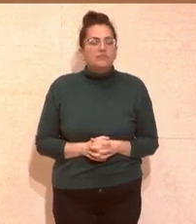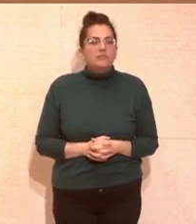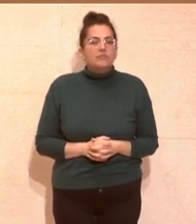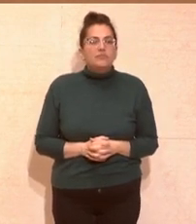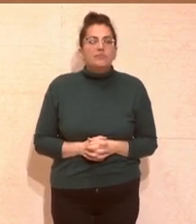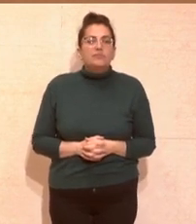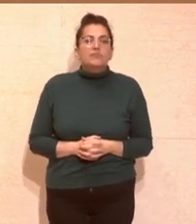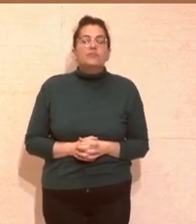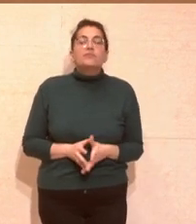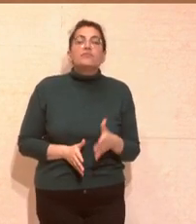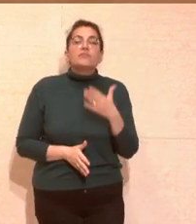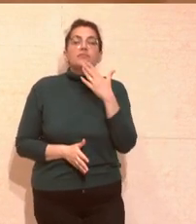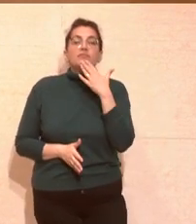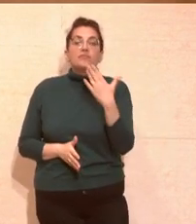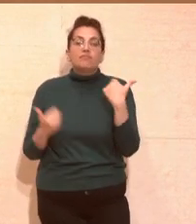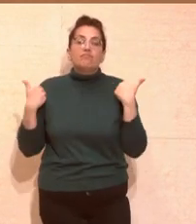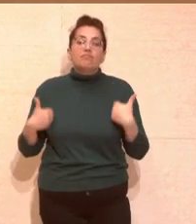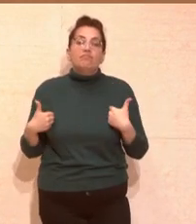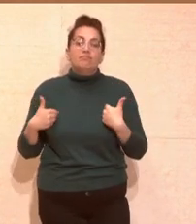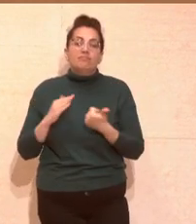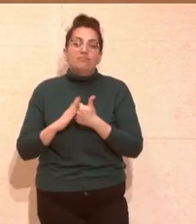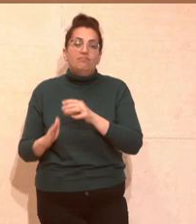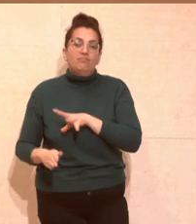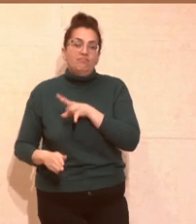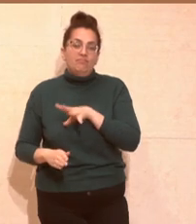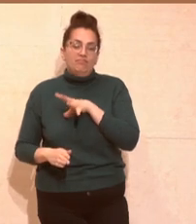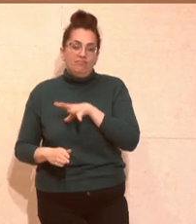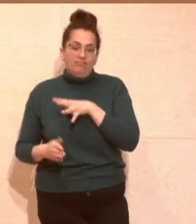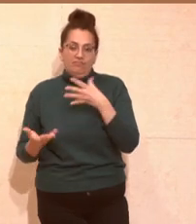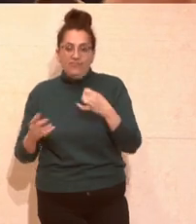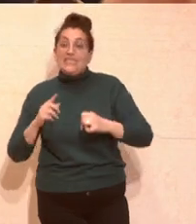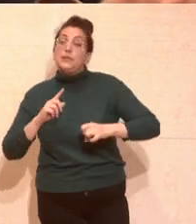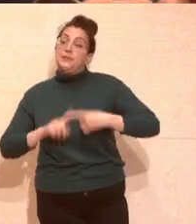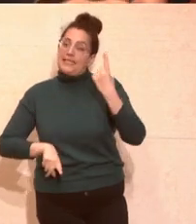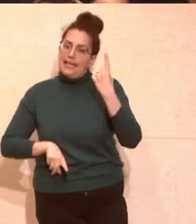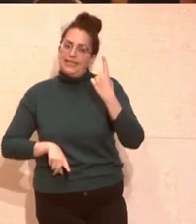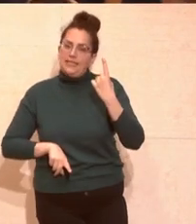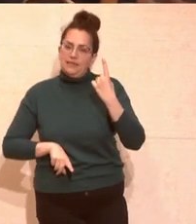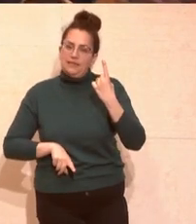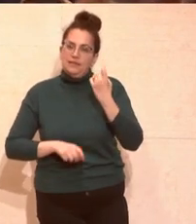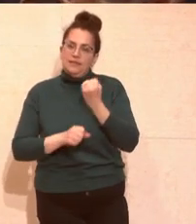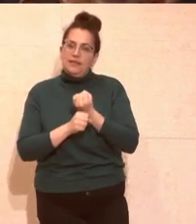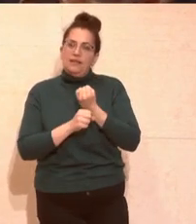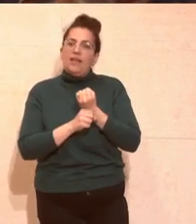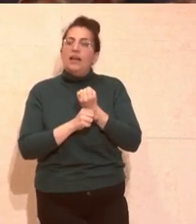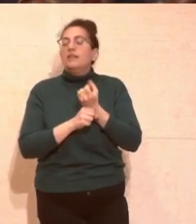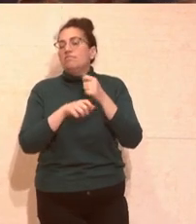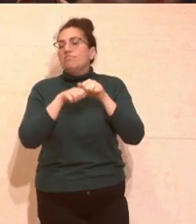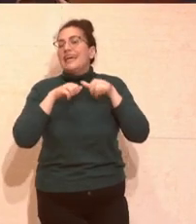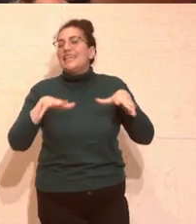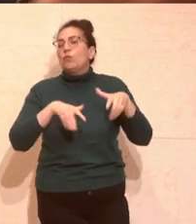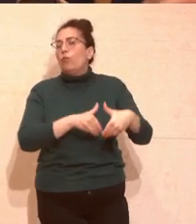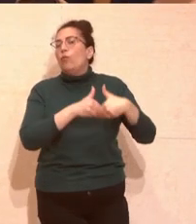Bonjour, en fait je suis enseignante aide à dominante pédagogique, donc enseignante spécialisée, je travaille dans un réseau d'aide et en